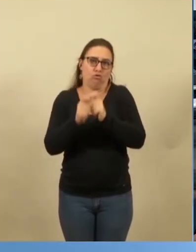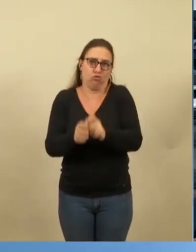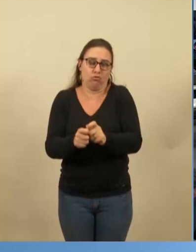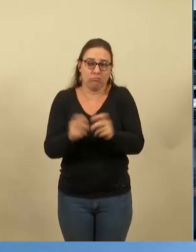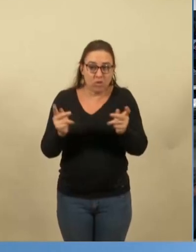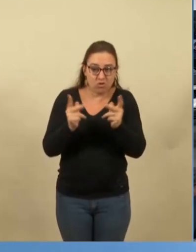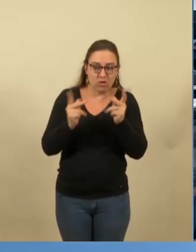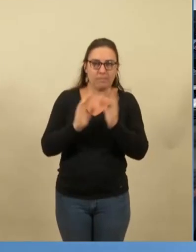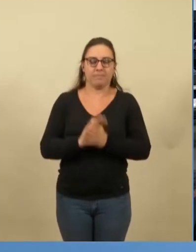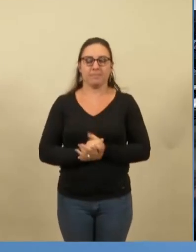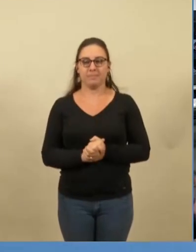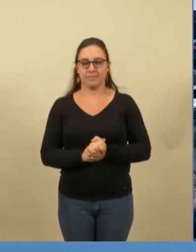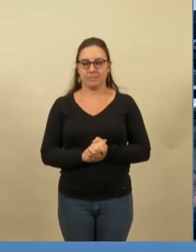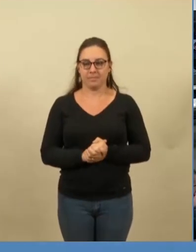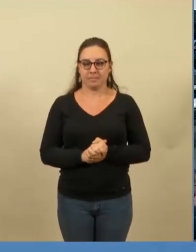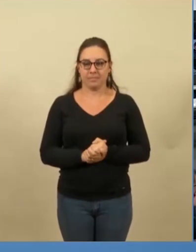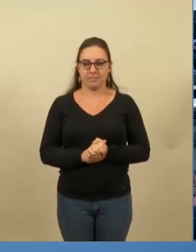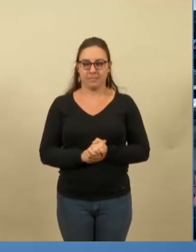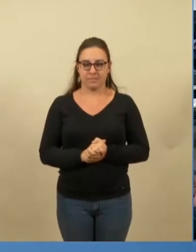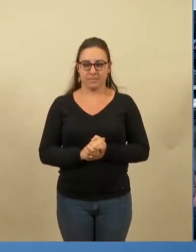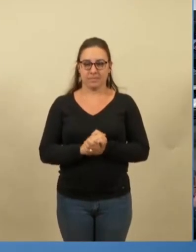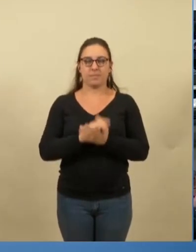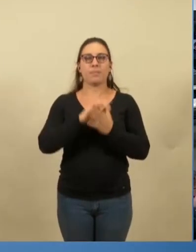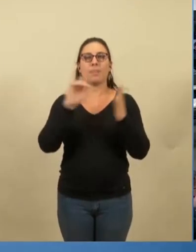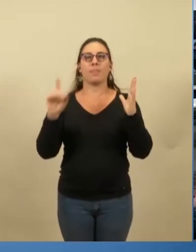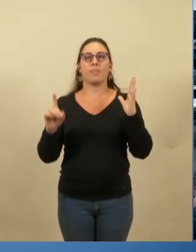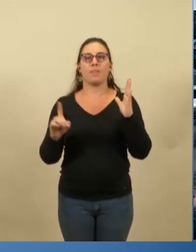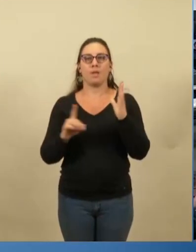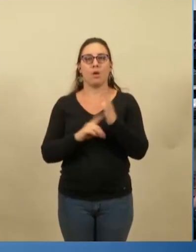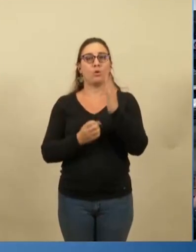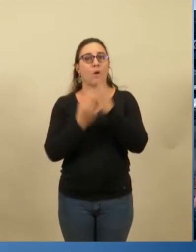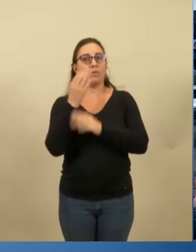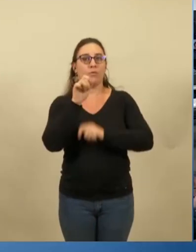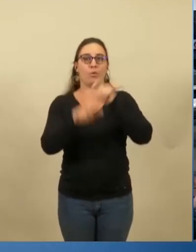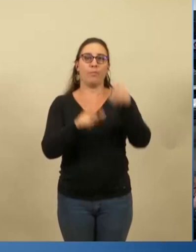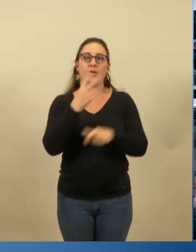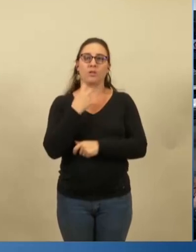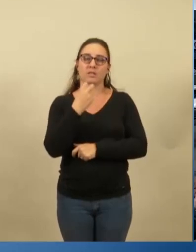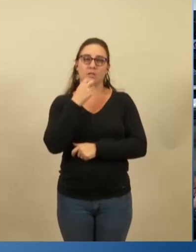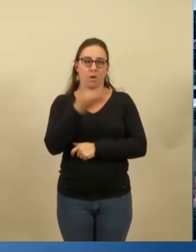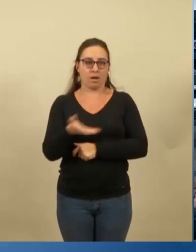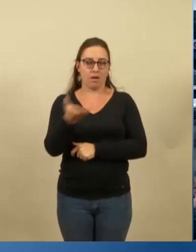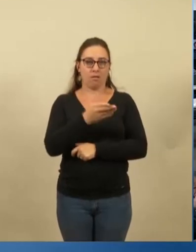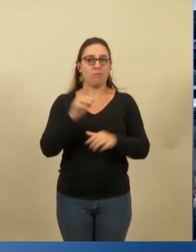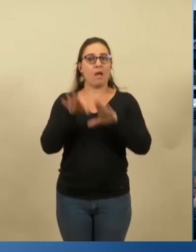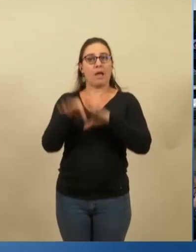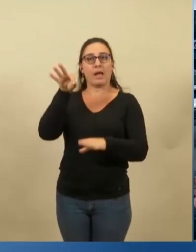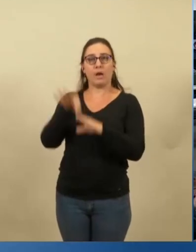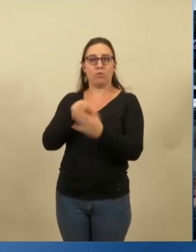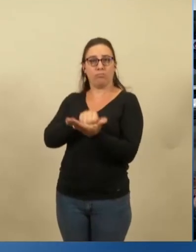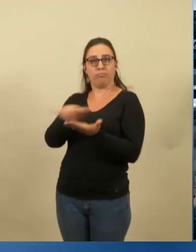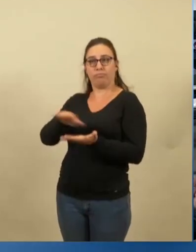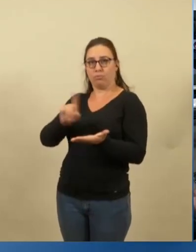voilà un droit nouveau donc pour les citoyens de révoquer donc leurs élus droit